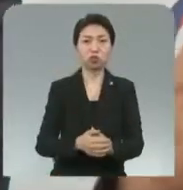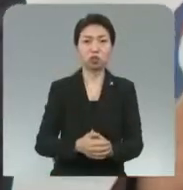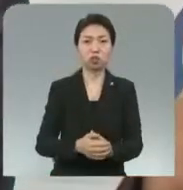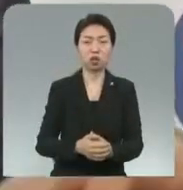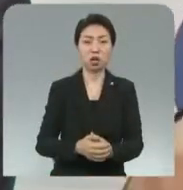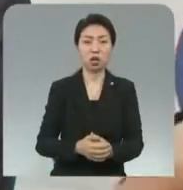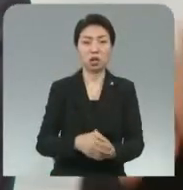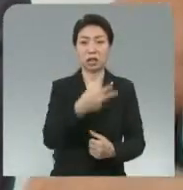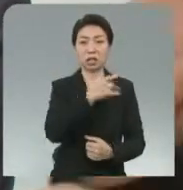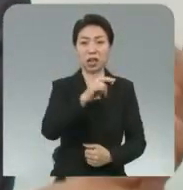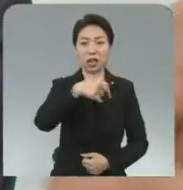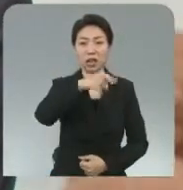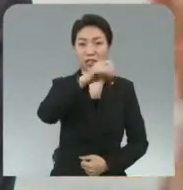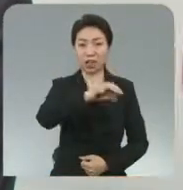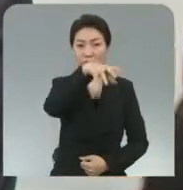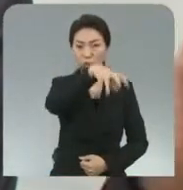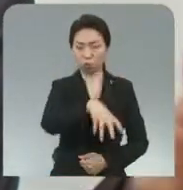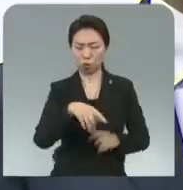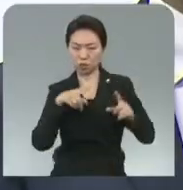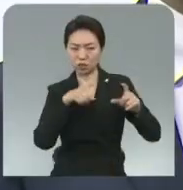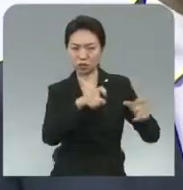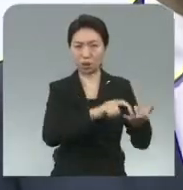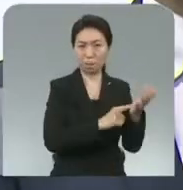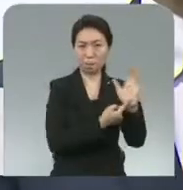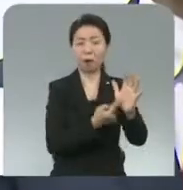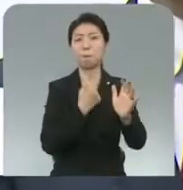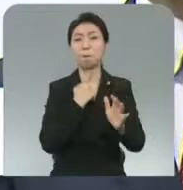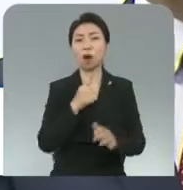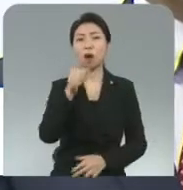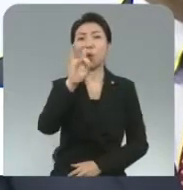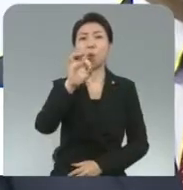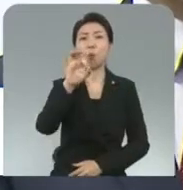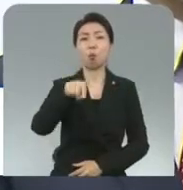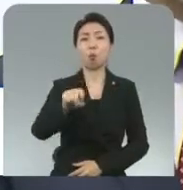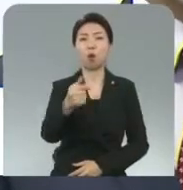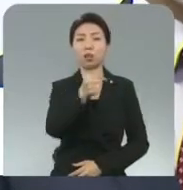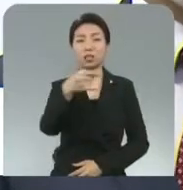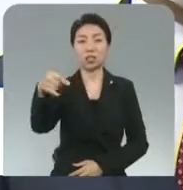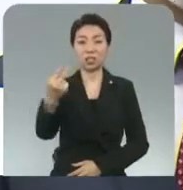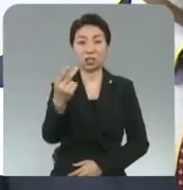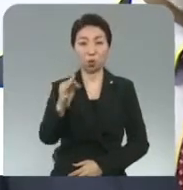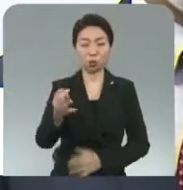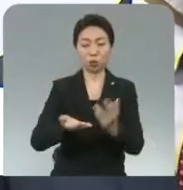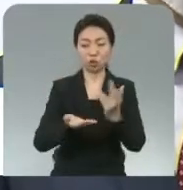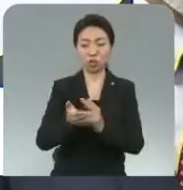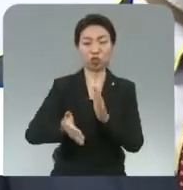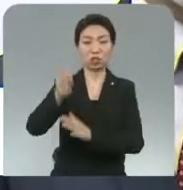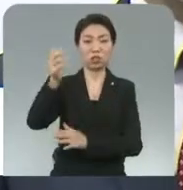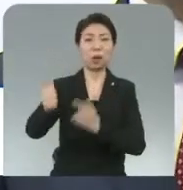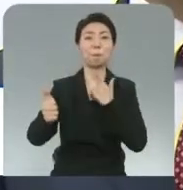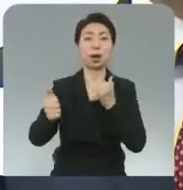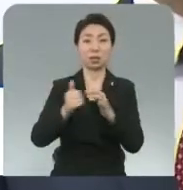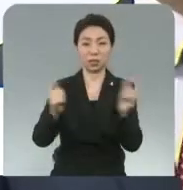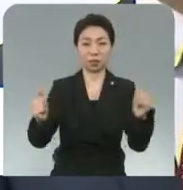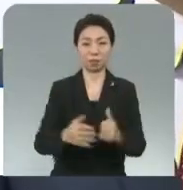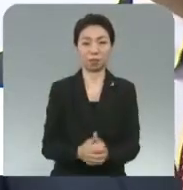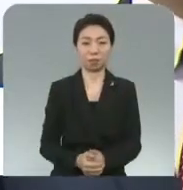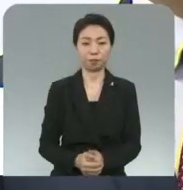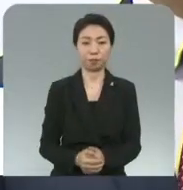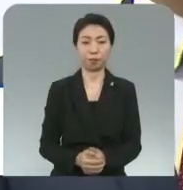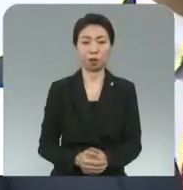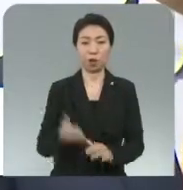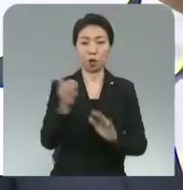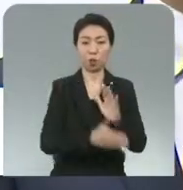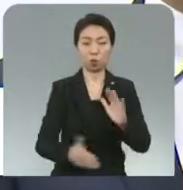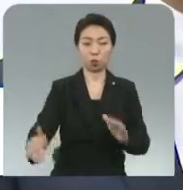ông Dương hi vọng tướng cư vincity sẽ giúp xây dựng nền kinh tế Hàn Quốc có bước nhảy vọt trở thành cầu nối trao đổi giữa Chính phủ